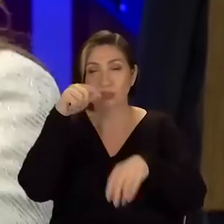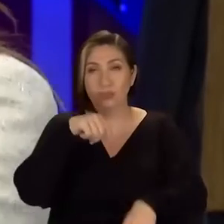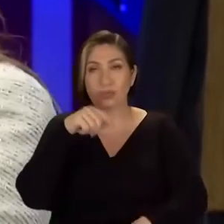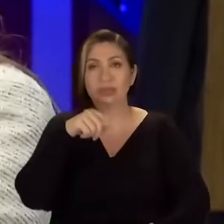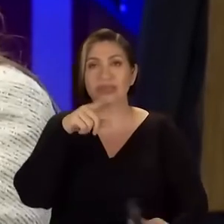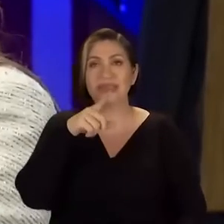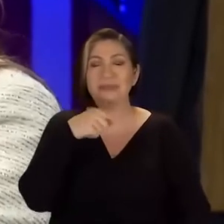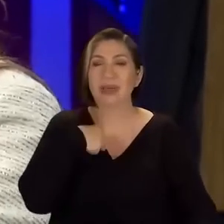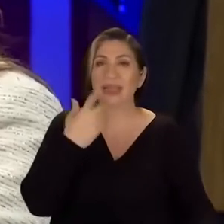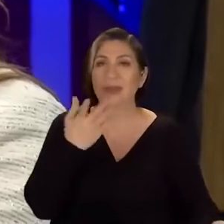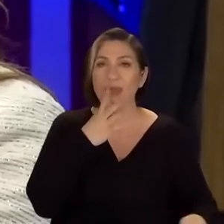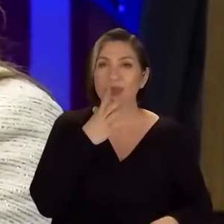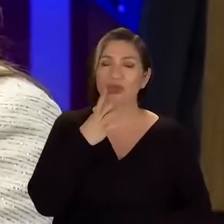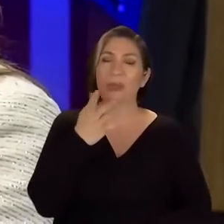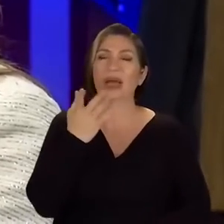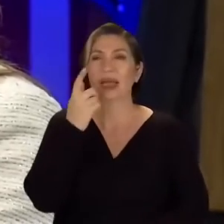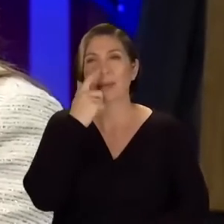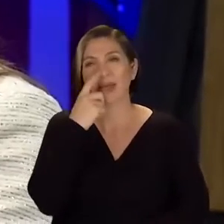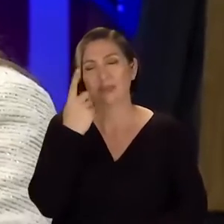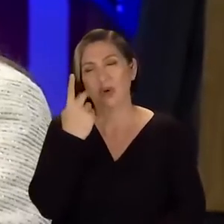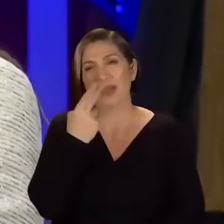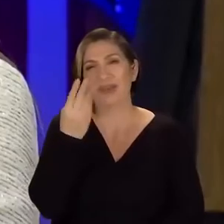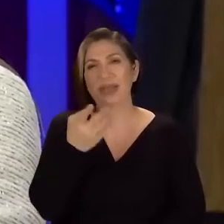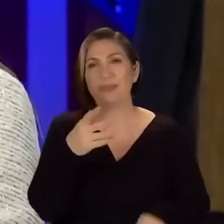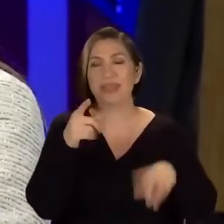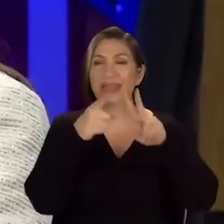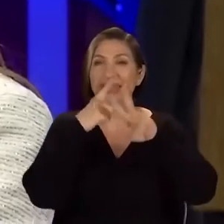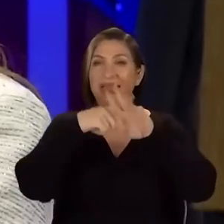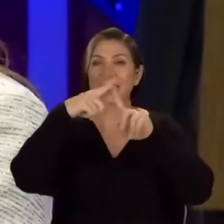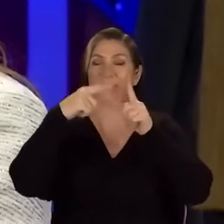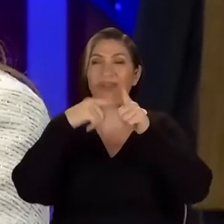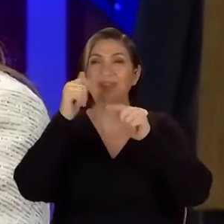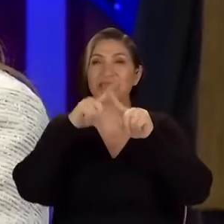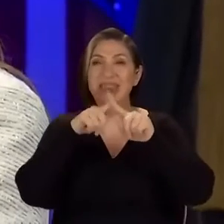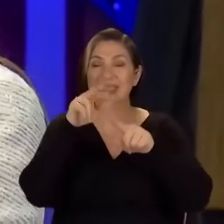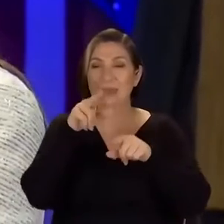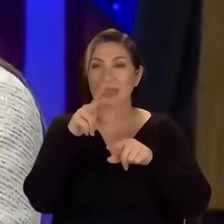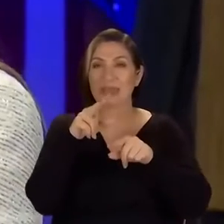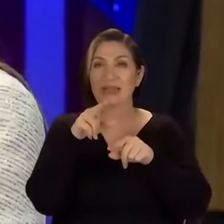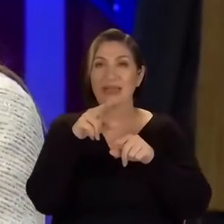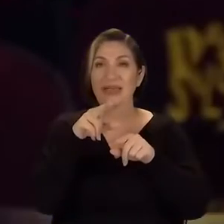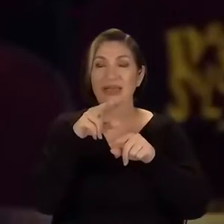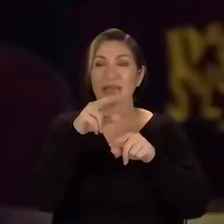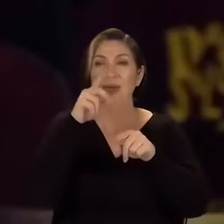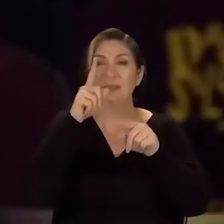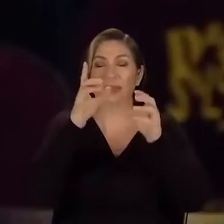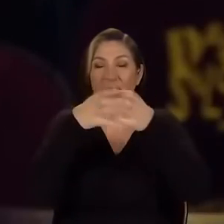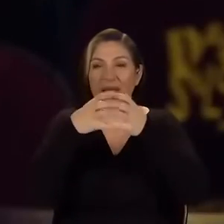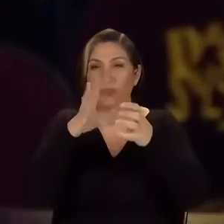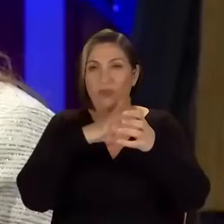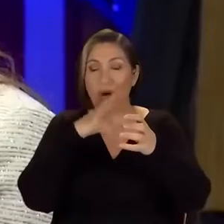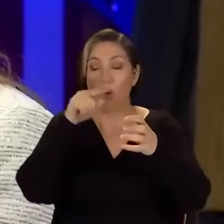bugün siz benden iyi biliyorsunuzdur ama kabaca bir örnek vereceğim. Netflix gibi mesela bu streaming